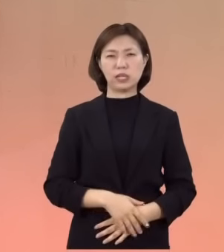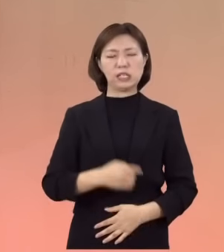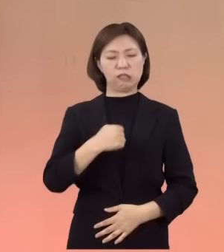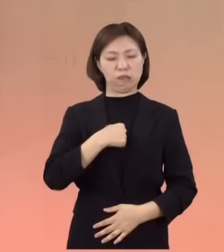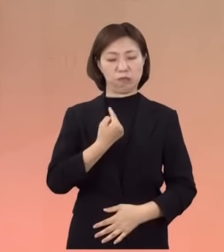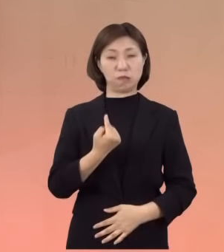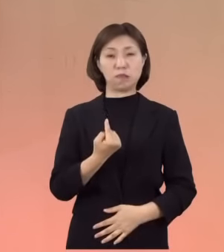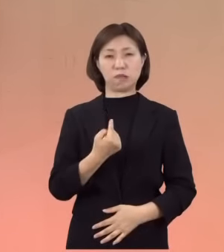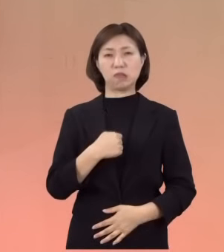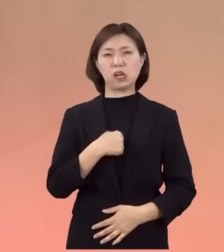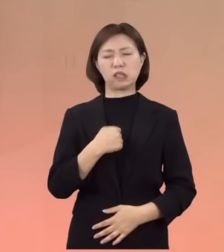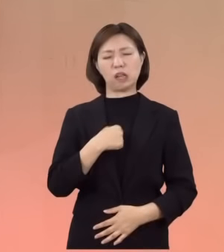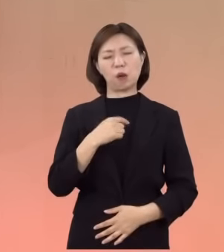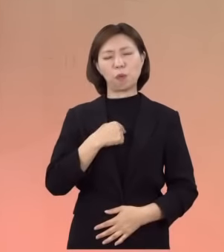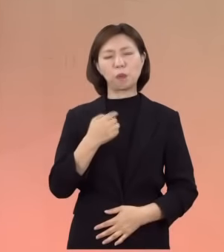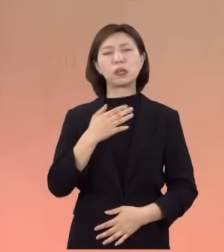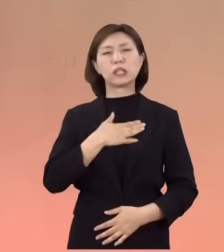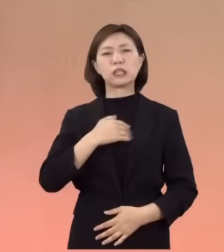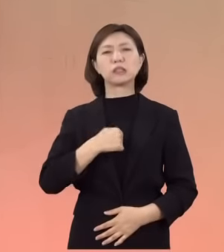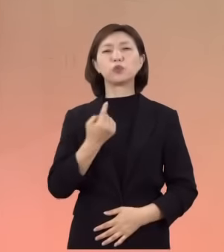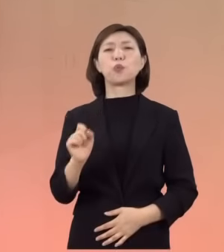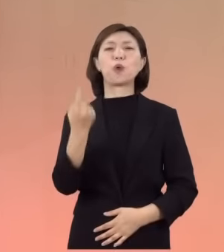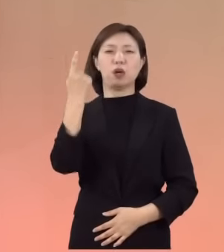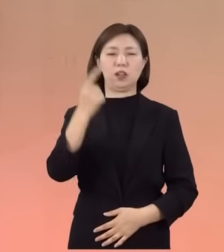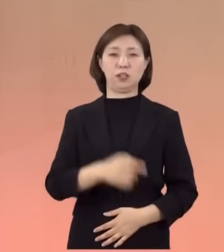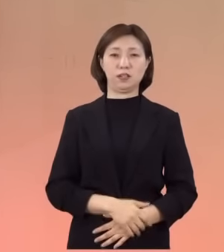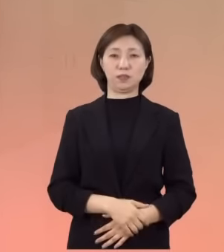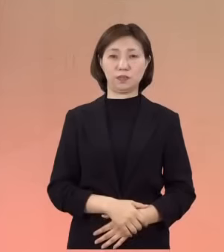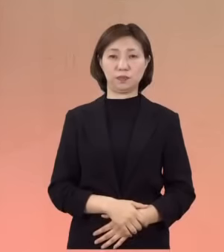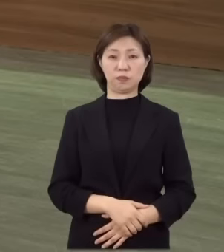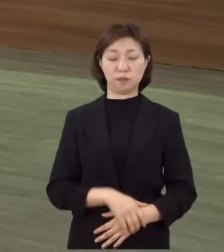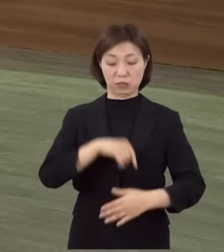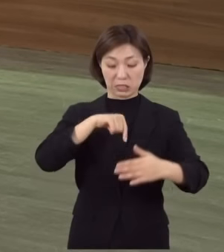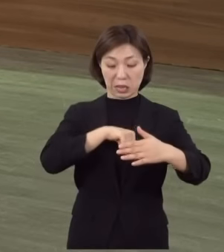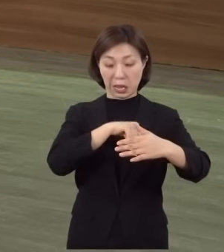병을 뜻합니다 안에서 생기는 병은